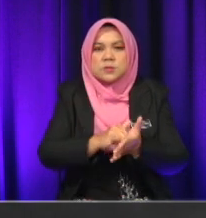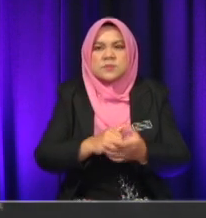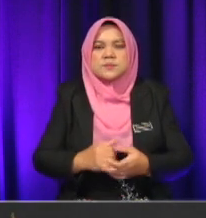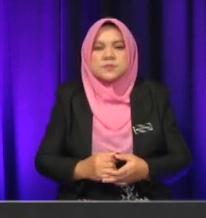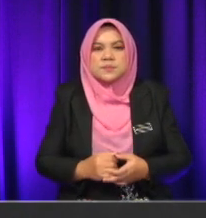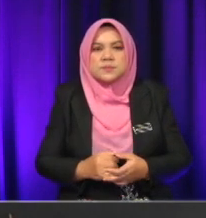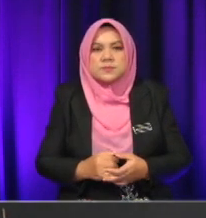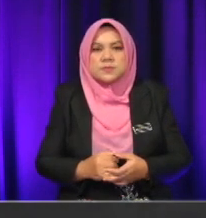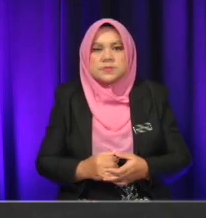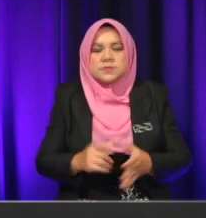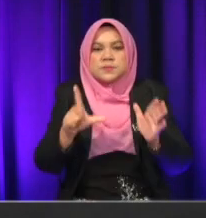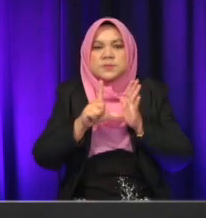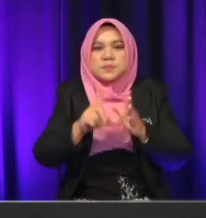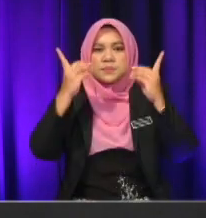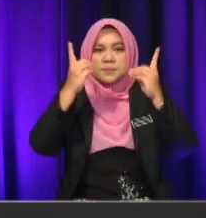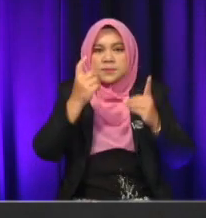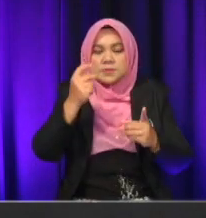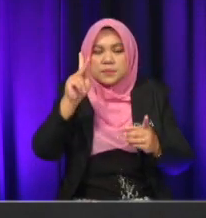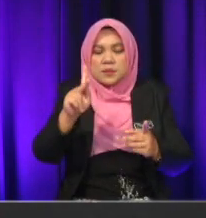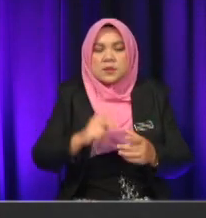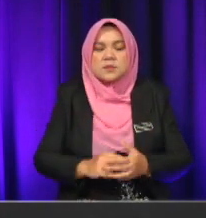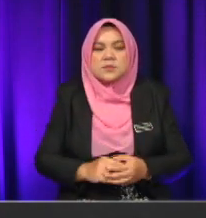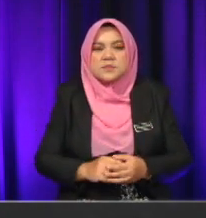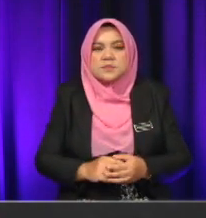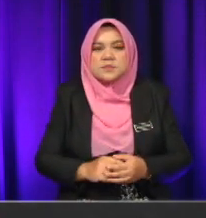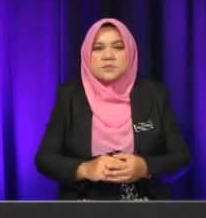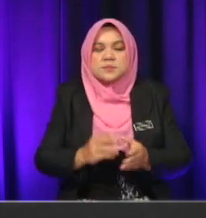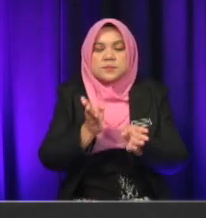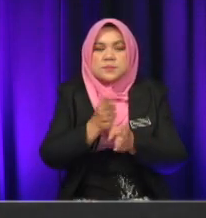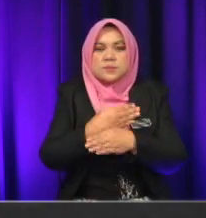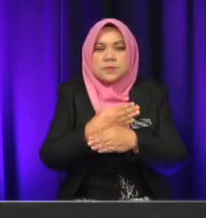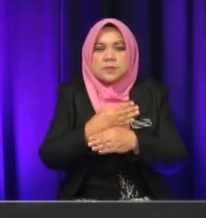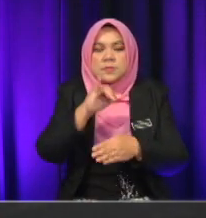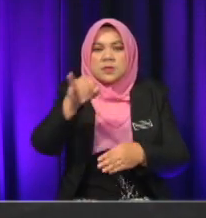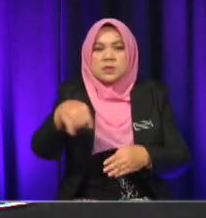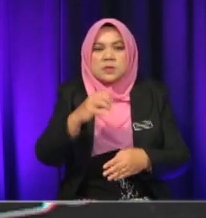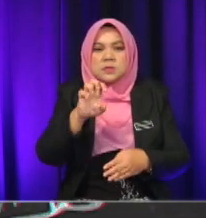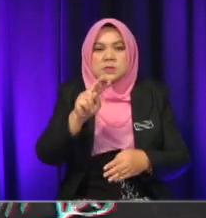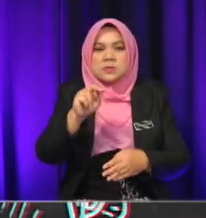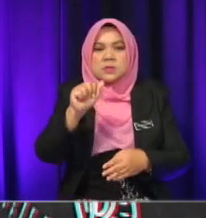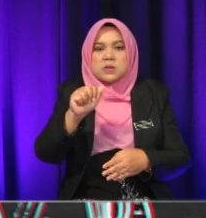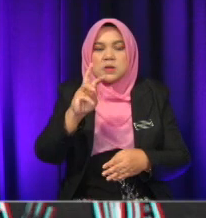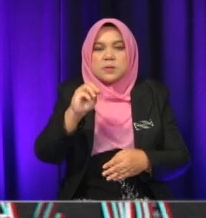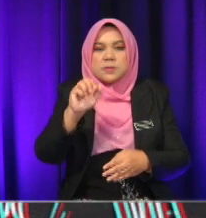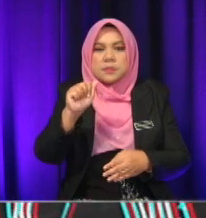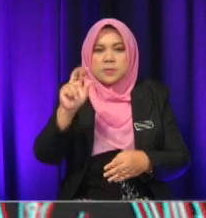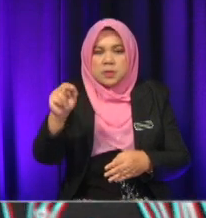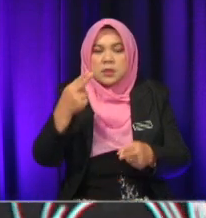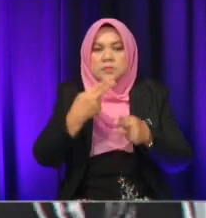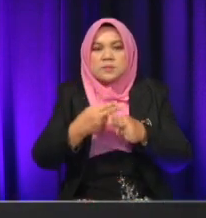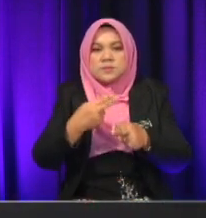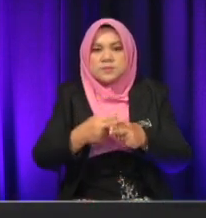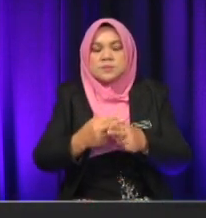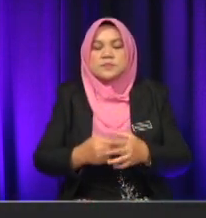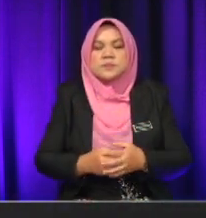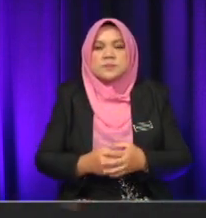tu logo Didik TV lah kan. Okey, cikgu. Ini adalah bentuk penjenamaan nama, cikgu. Bentuk